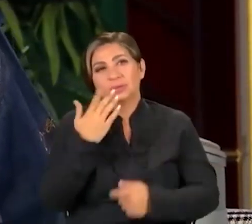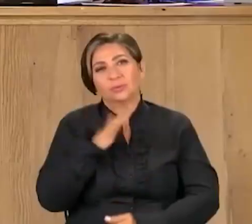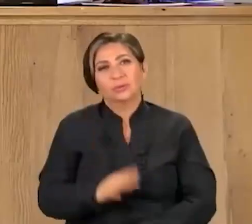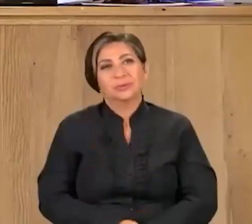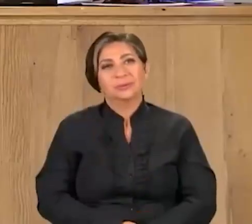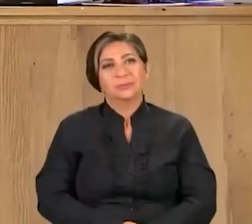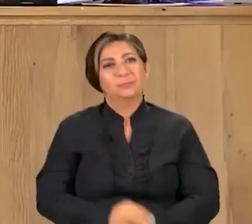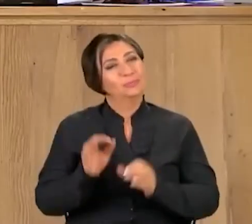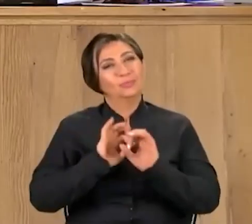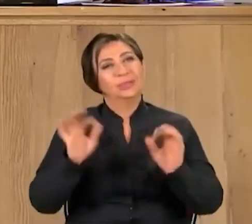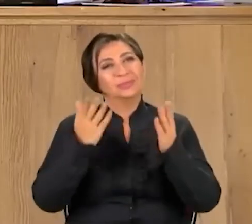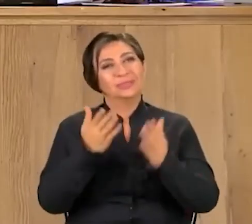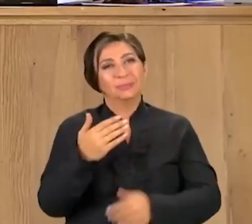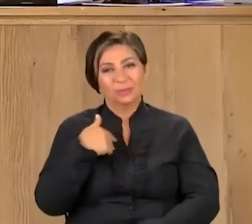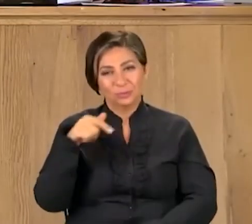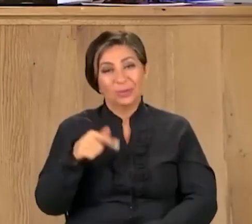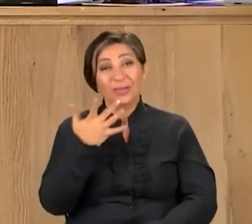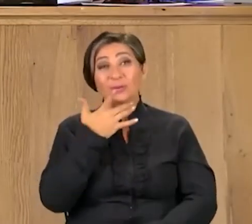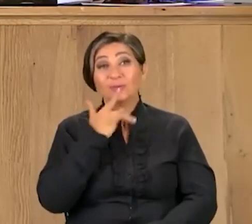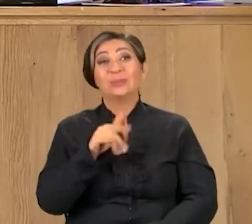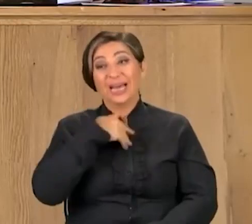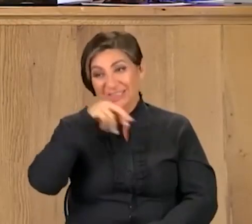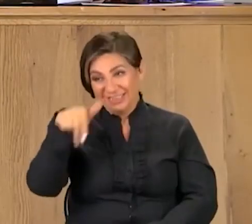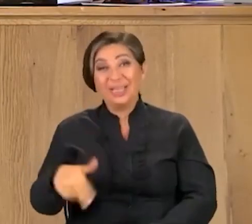yok. Mükemmel. Şu an bak bayağıdır etmedim.